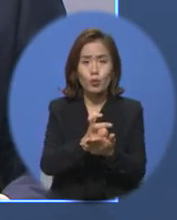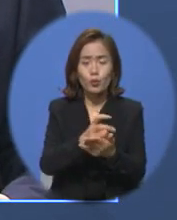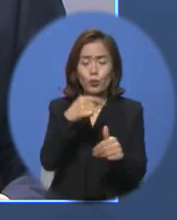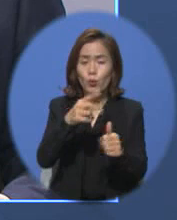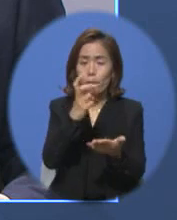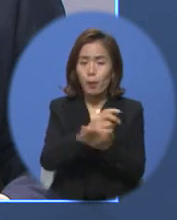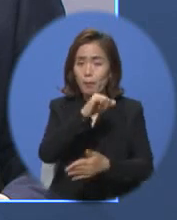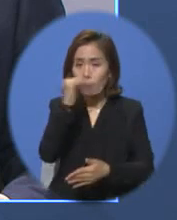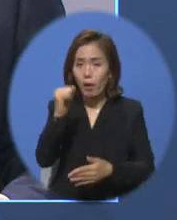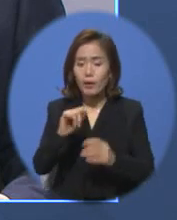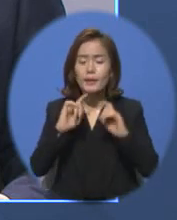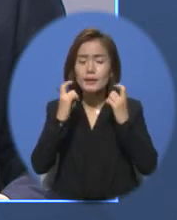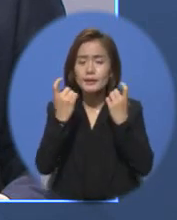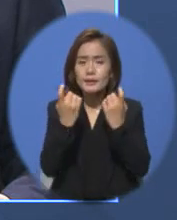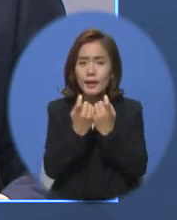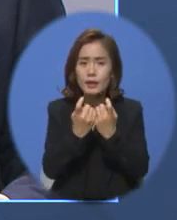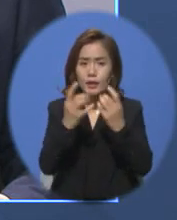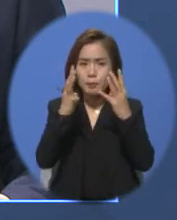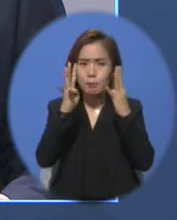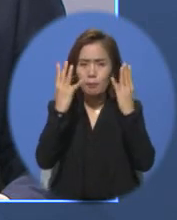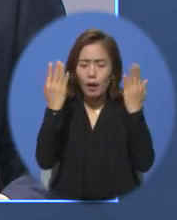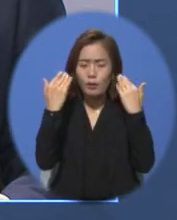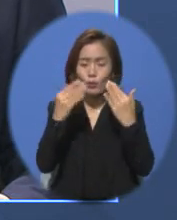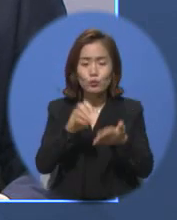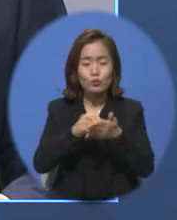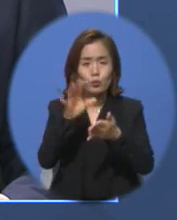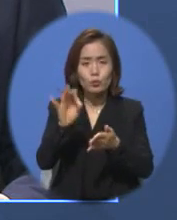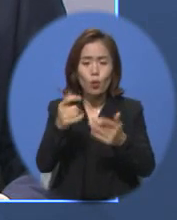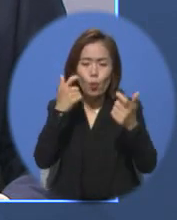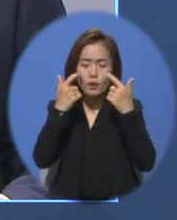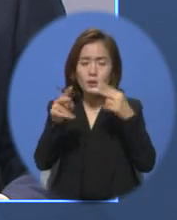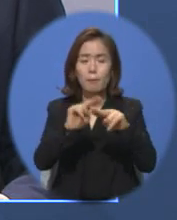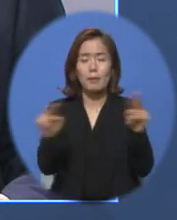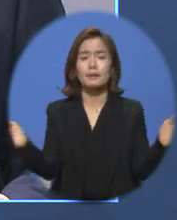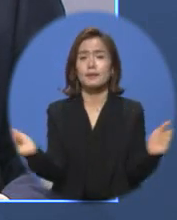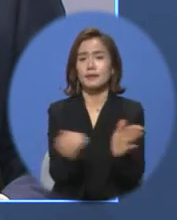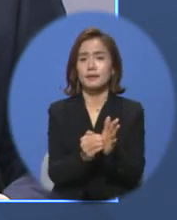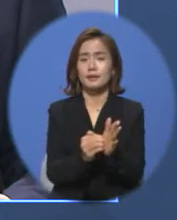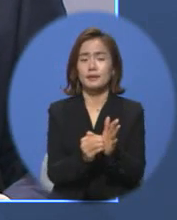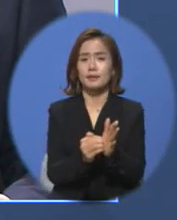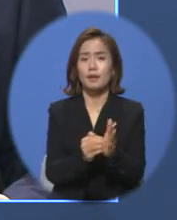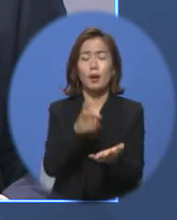지난해10월31일국회에서 사립대